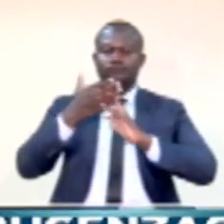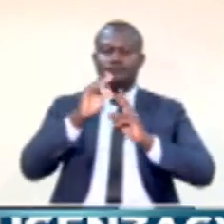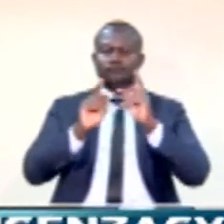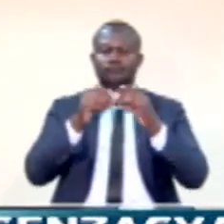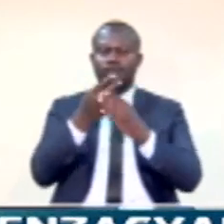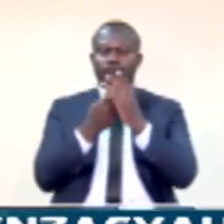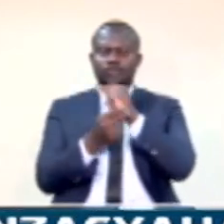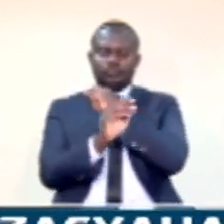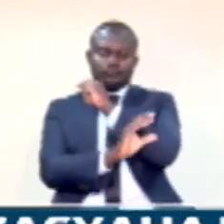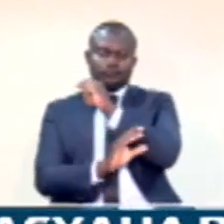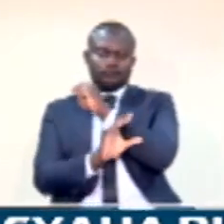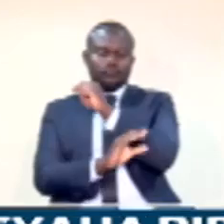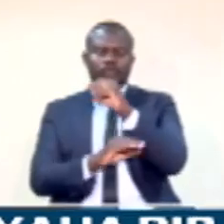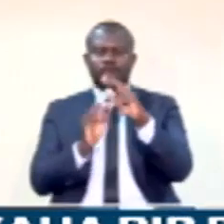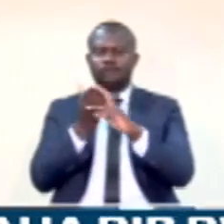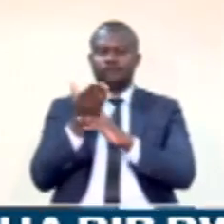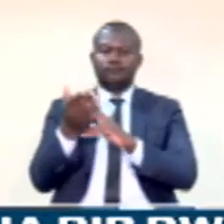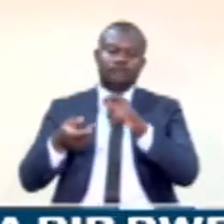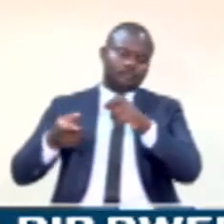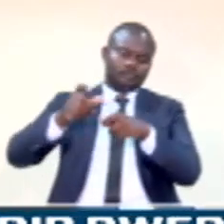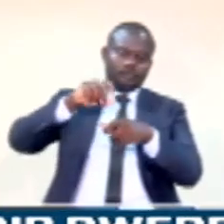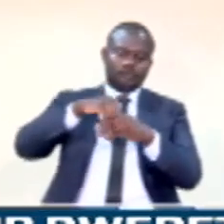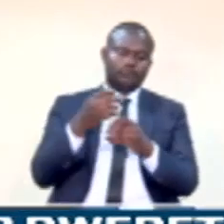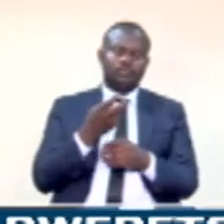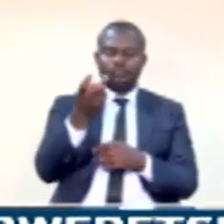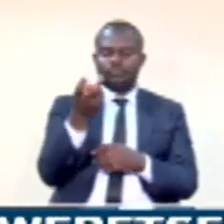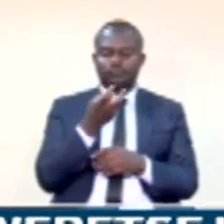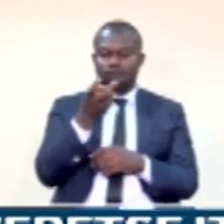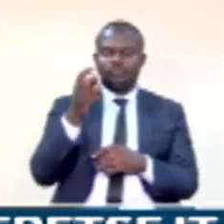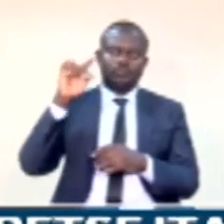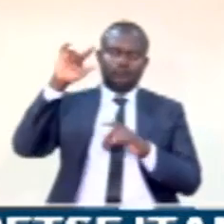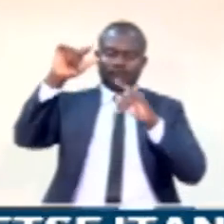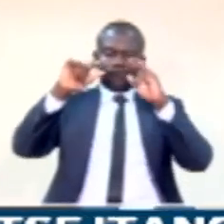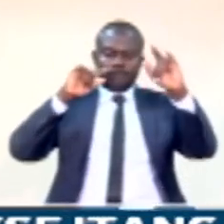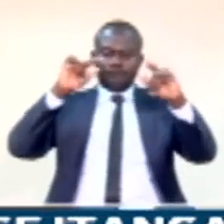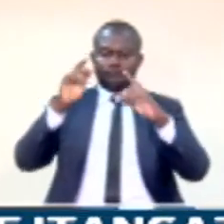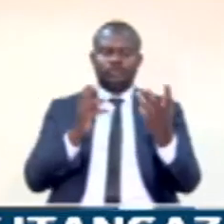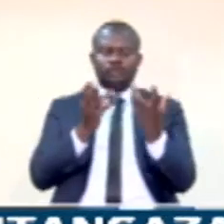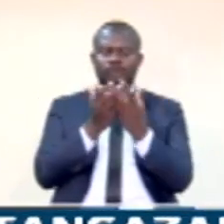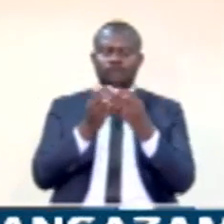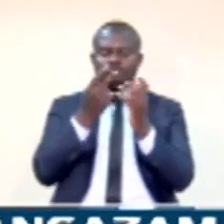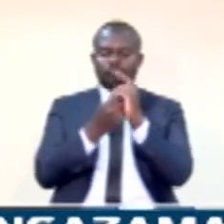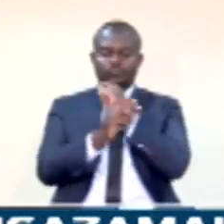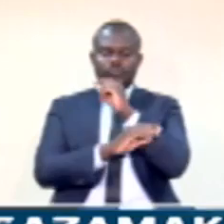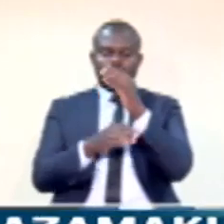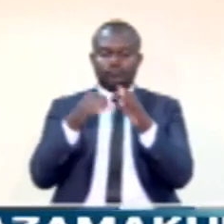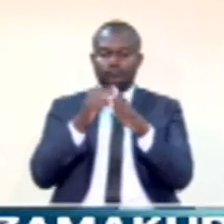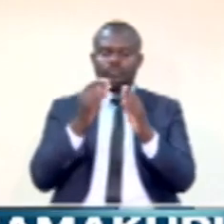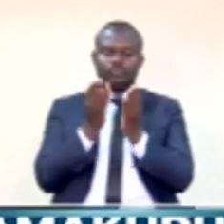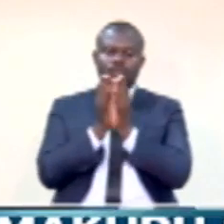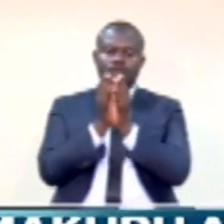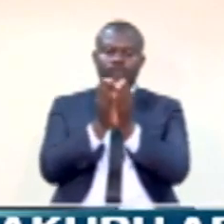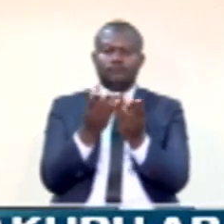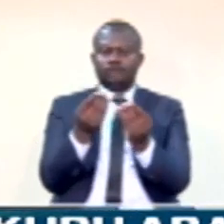y'abaturage b'ibihugu byombi binyuze mu kongera ingendo z'indege zihuza ibihugu byombi, kubaka ibyambu